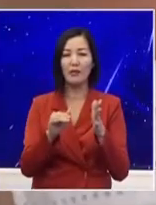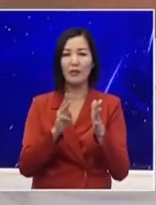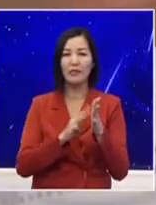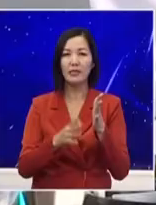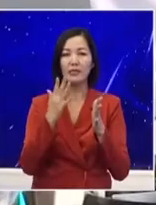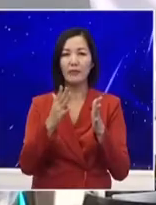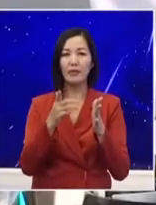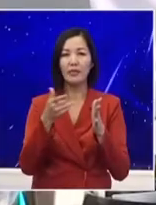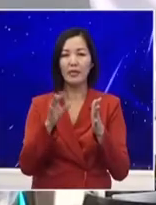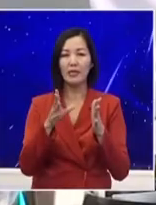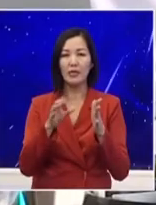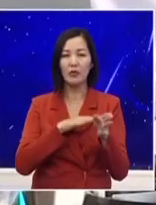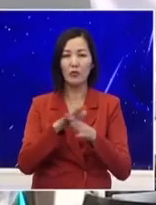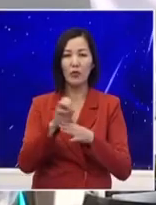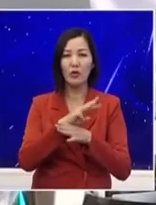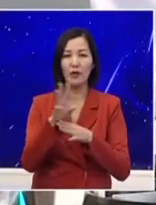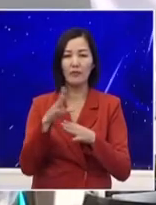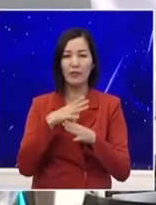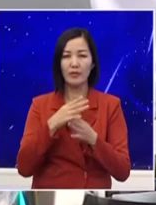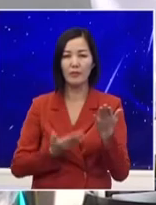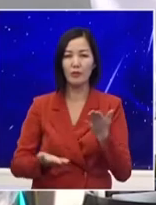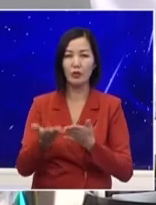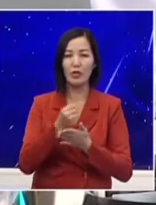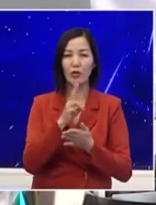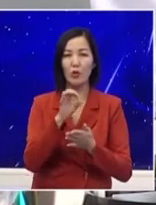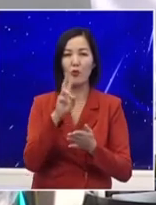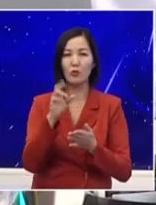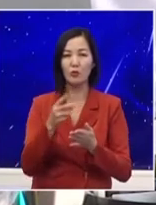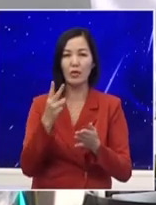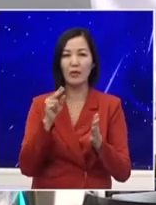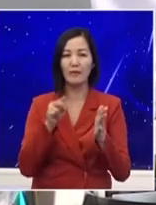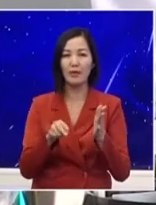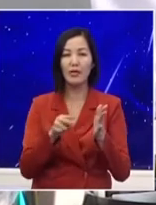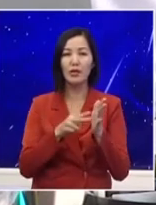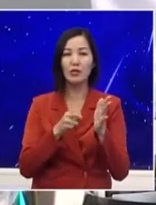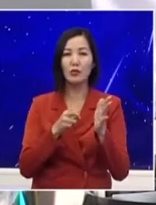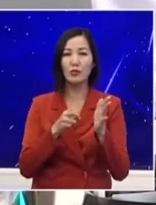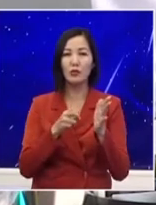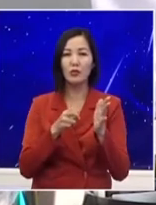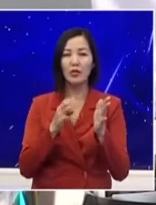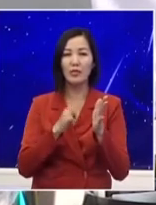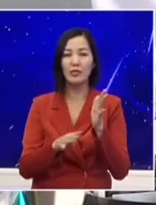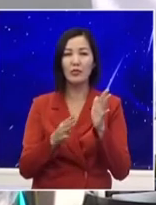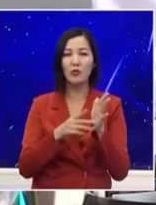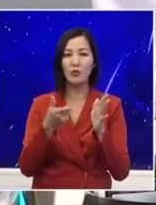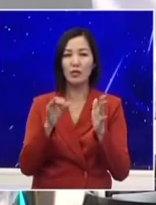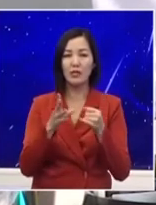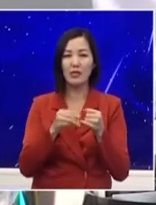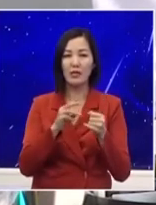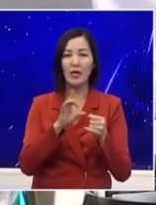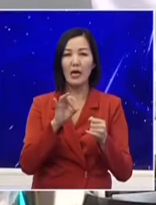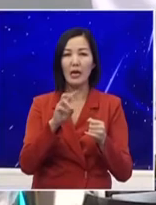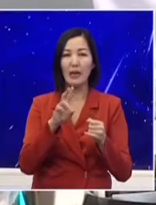26085 гектарын толыққанда бітірді. Көксу ауданы 2789 гектарды бітірді. Райымбек, Кеген сияқты